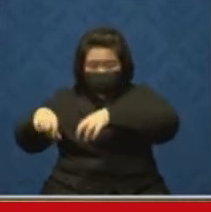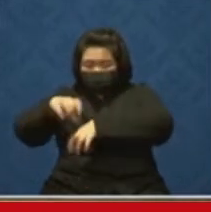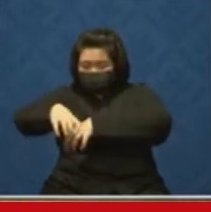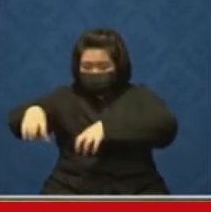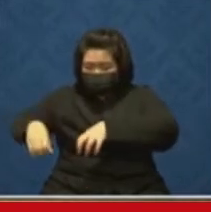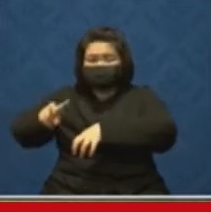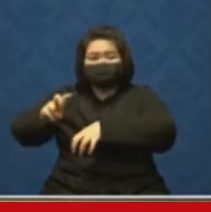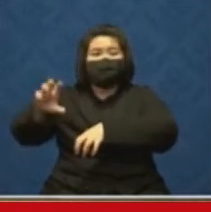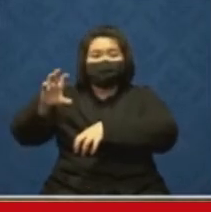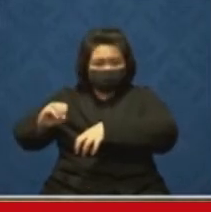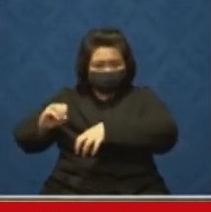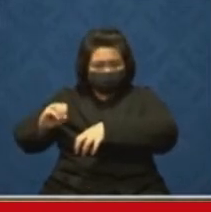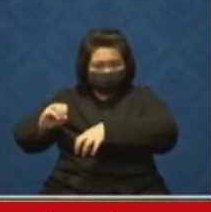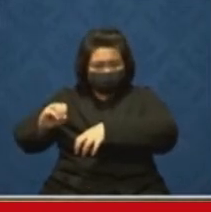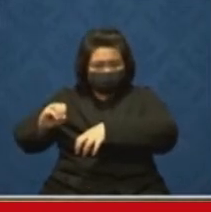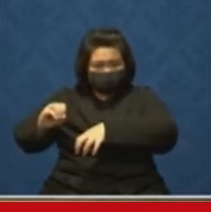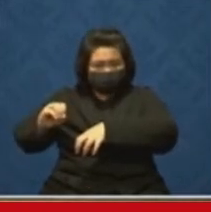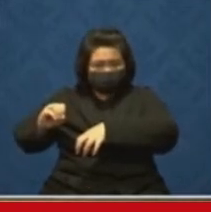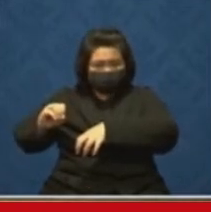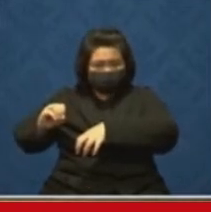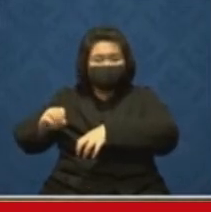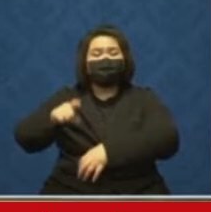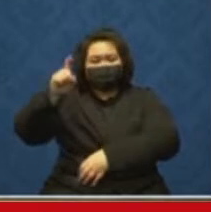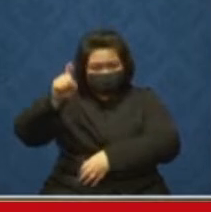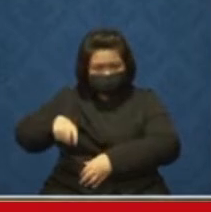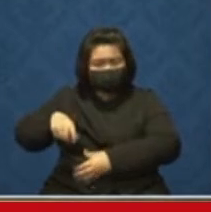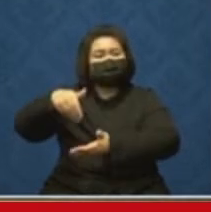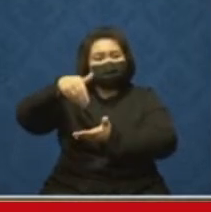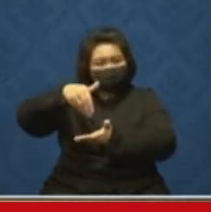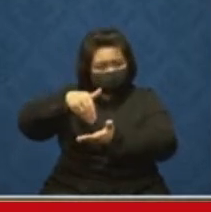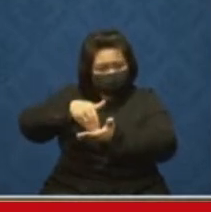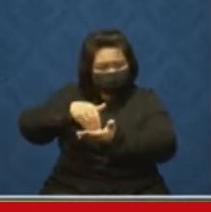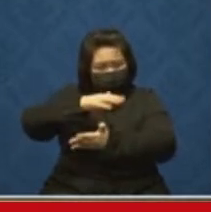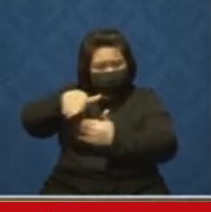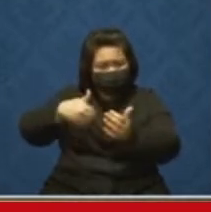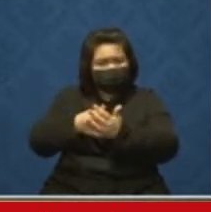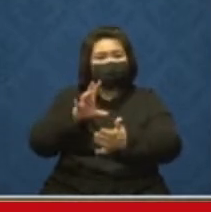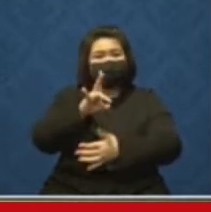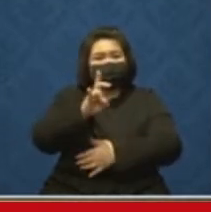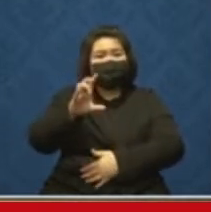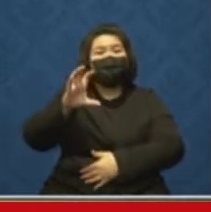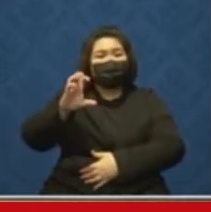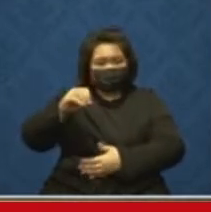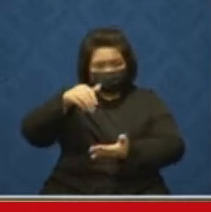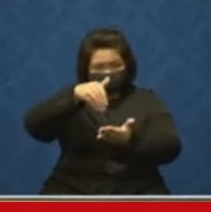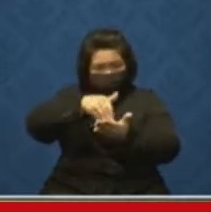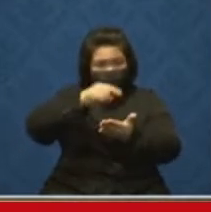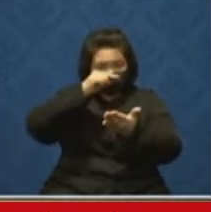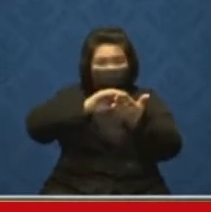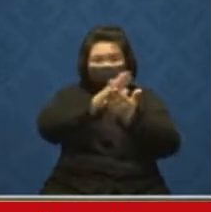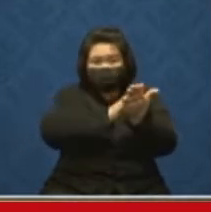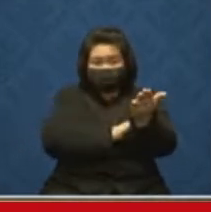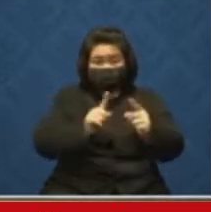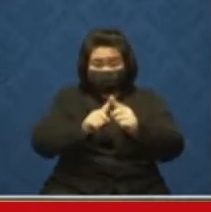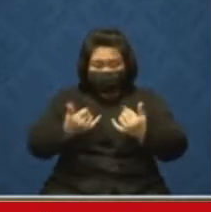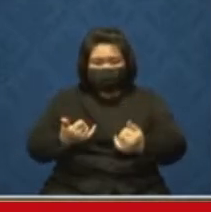250 เหมือนกันเราควรจะมีศูย์ ชุมชนทั้หมด 750 ศนย์ทั่วประเทศแต่วัี้เร